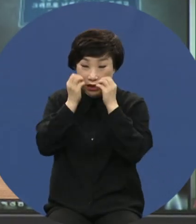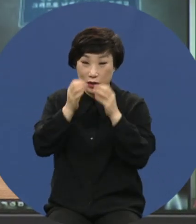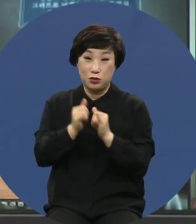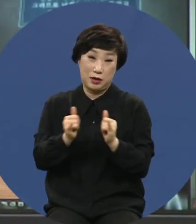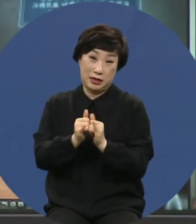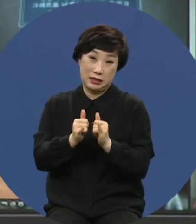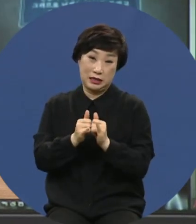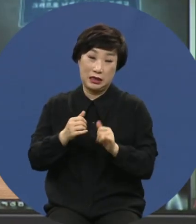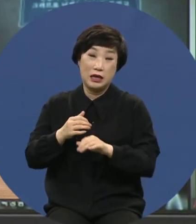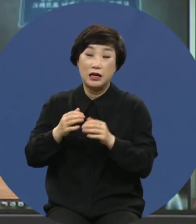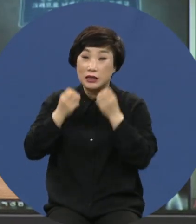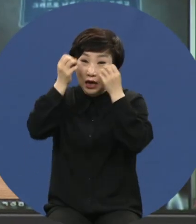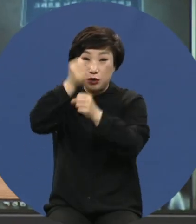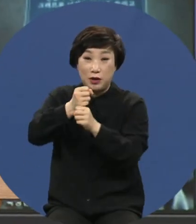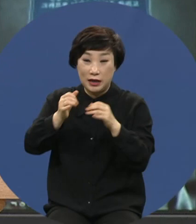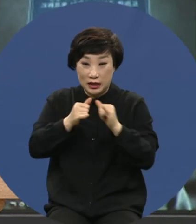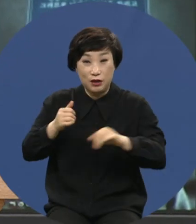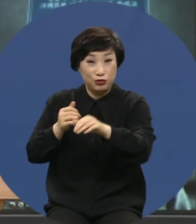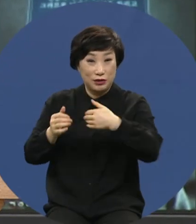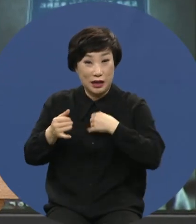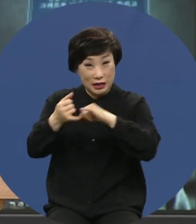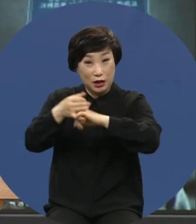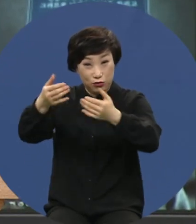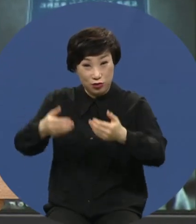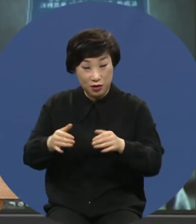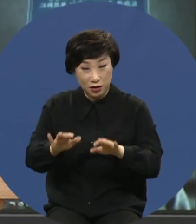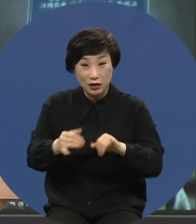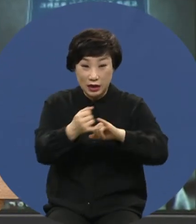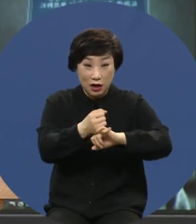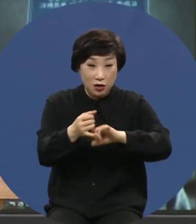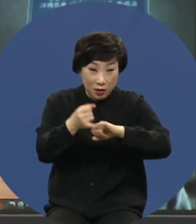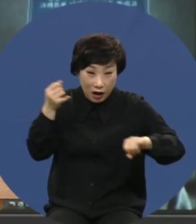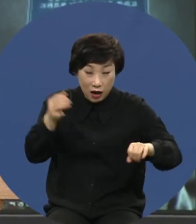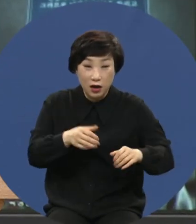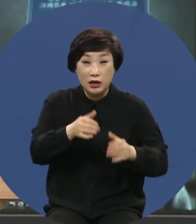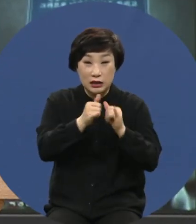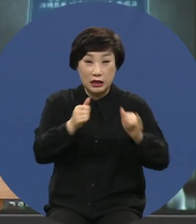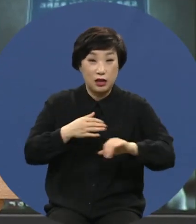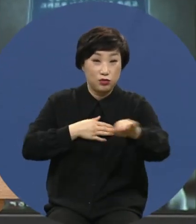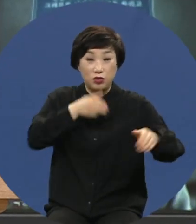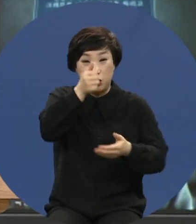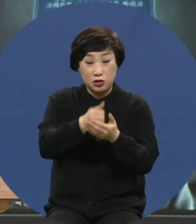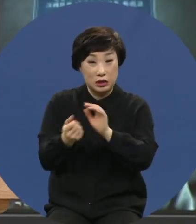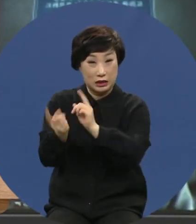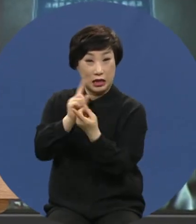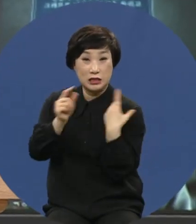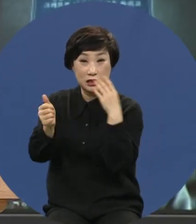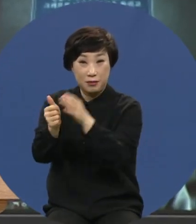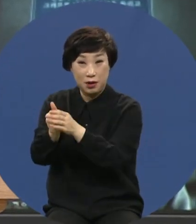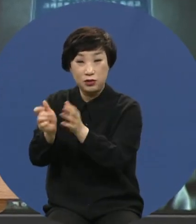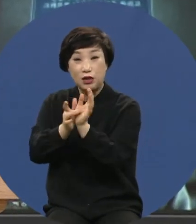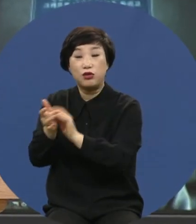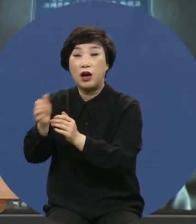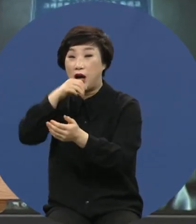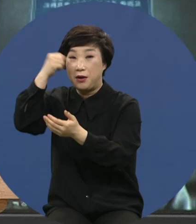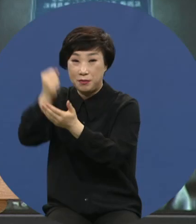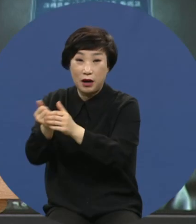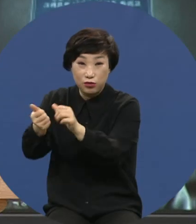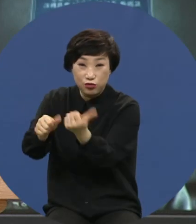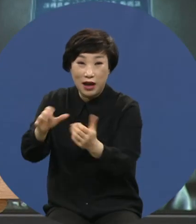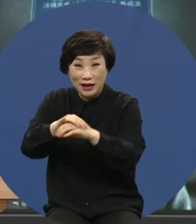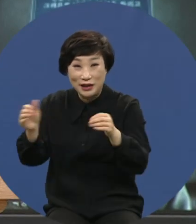인간과 약속하셨고 약속을 파기한 인간의 죄를 짊어지고 예수가 죽으심으로